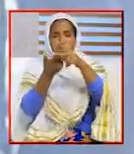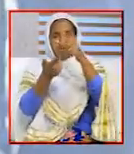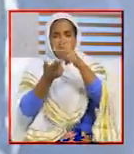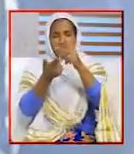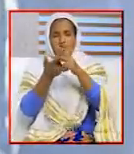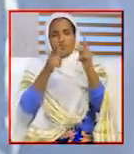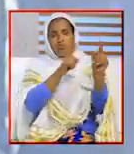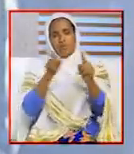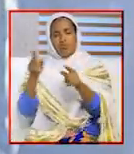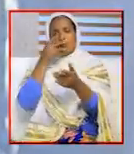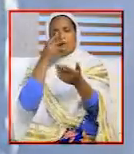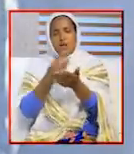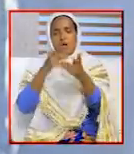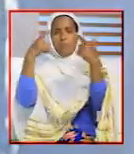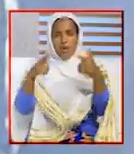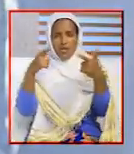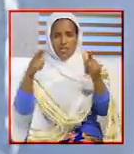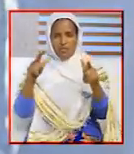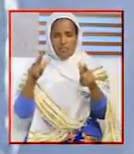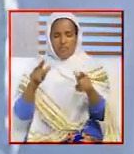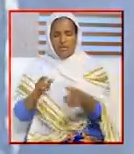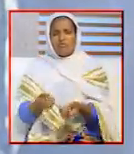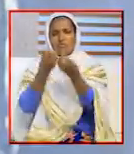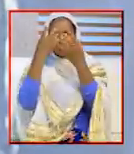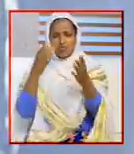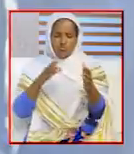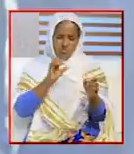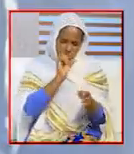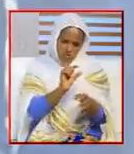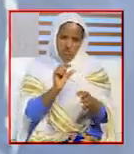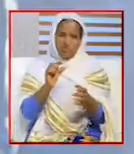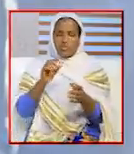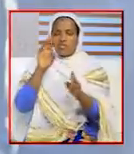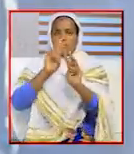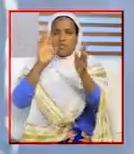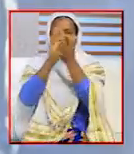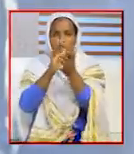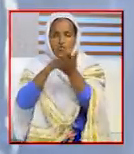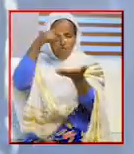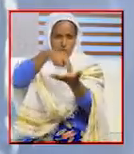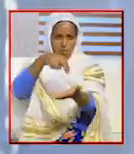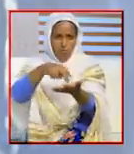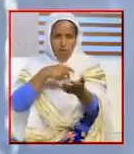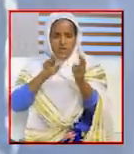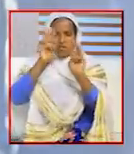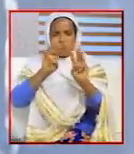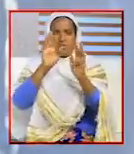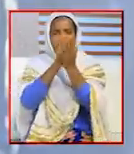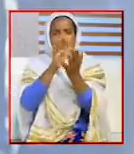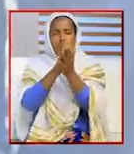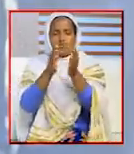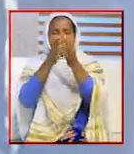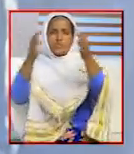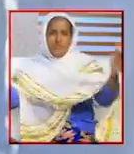ሶስተኛው ደግሞ መልካም አጋጣሚ ይነስም ይብዛ ሰንበት ትምህርት ቤቶች ተቋቁመዋል። የሰንበት ትምህርት ቤቶች